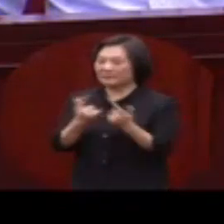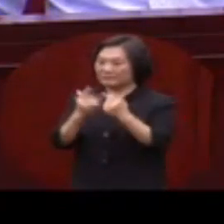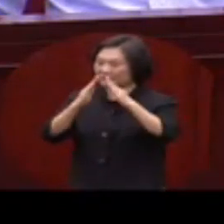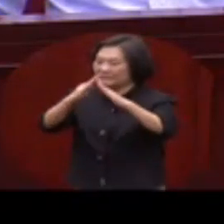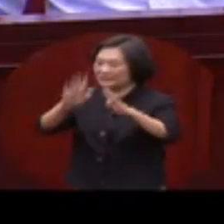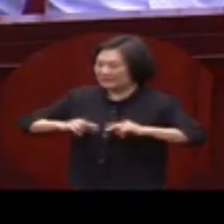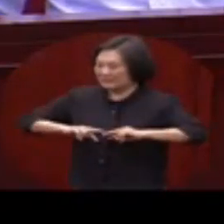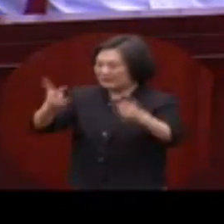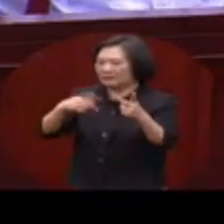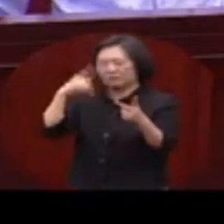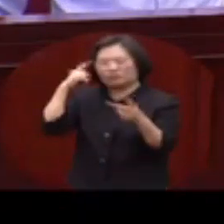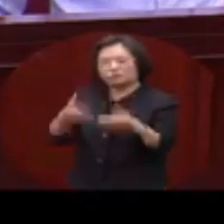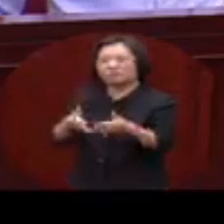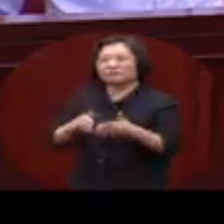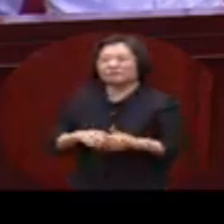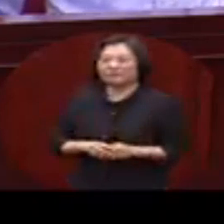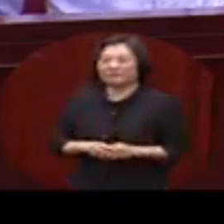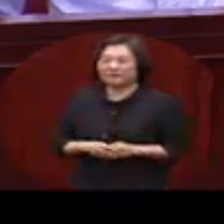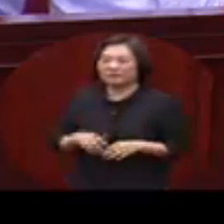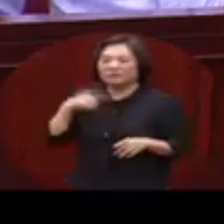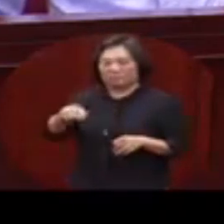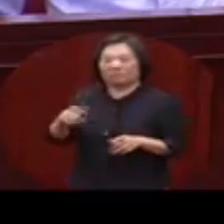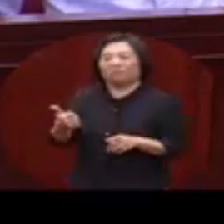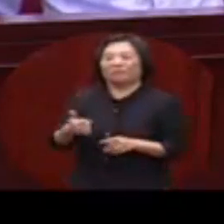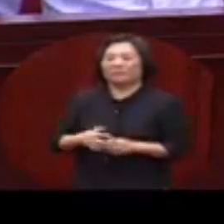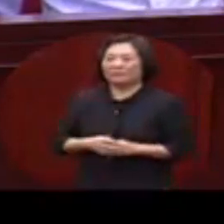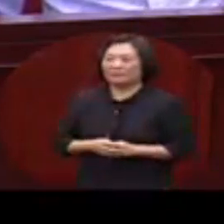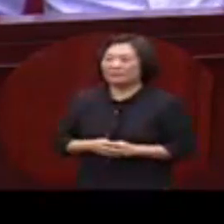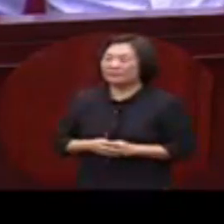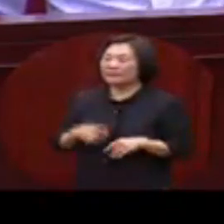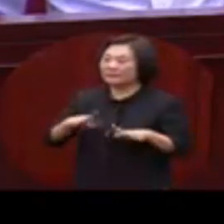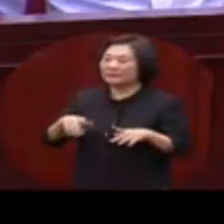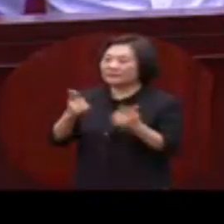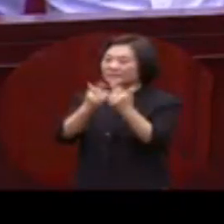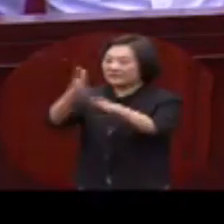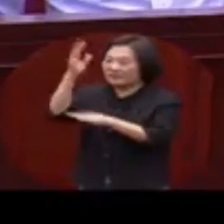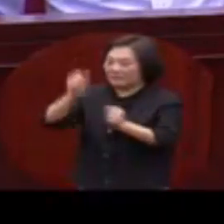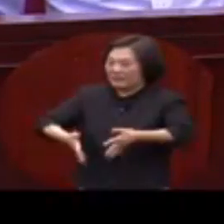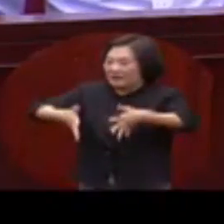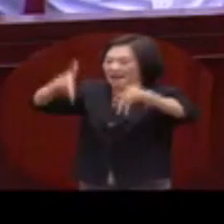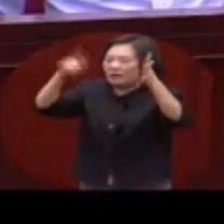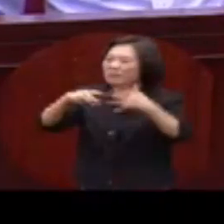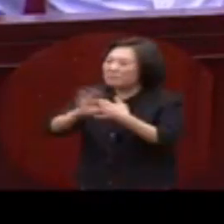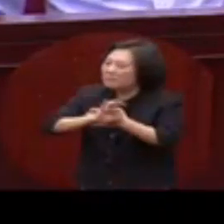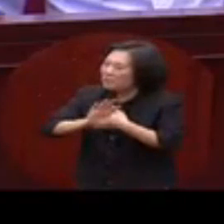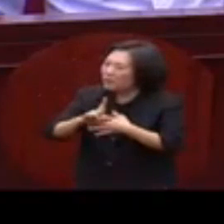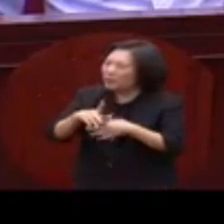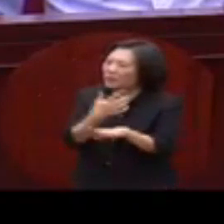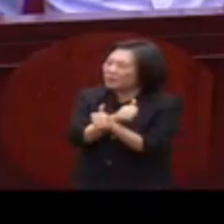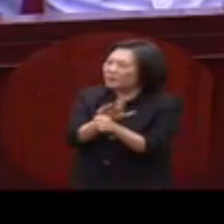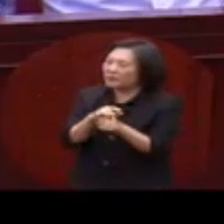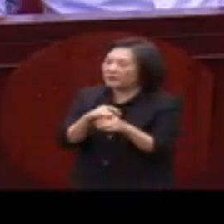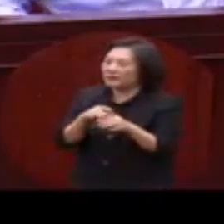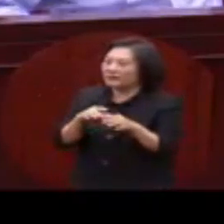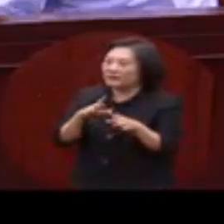大的一个变革，你知道哈，这个相当有效，因为事实上我们以市府大楼来做测试，你知道，使用这个。前